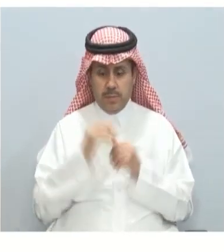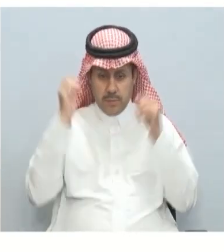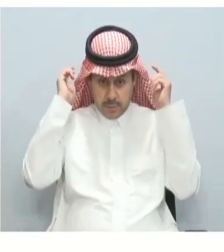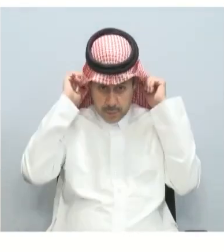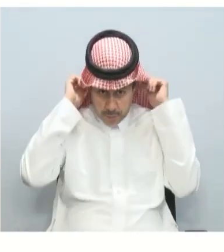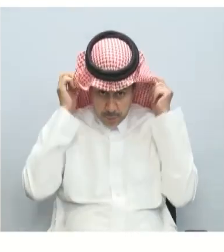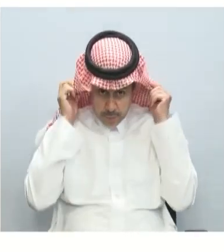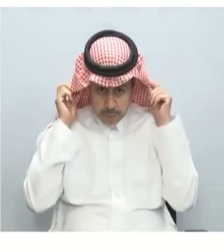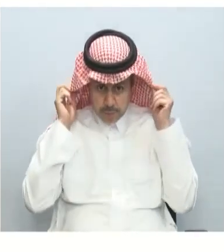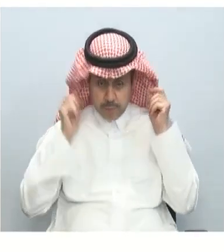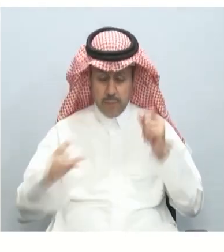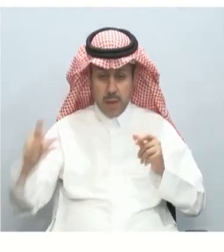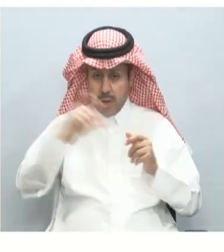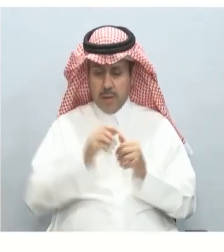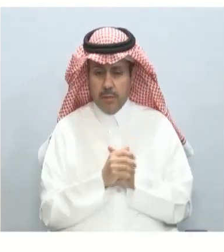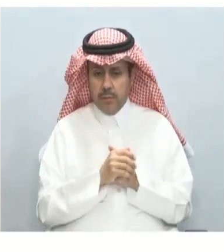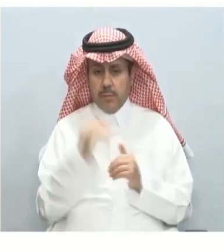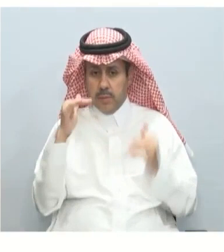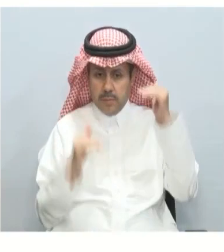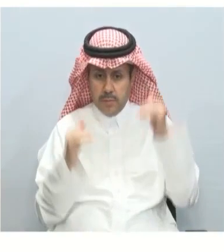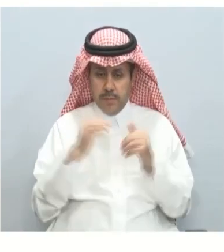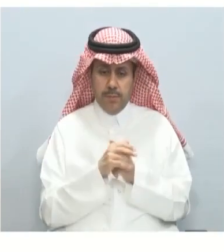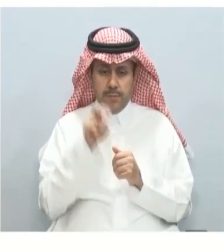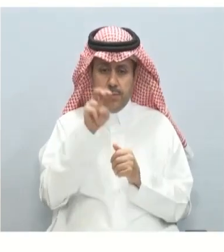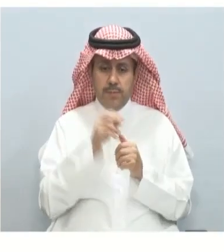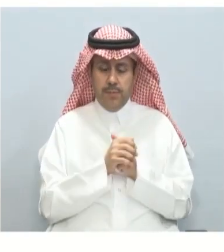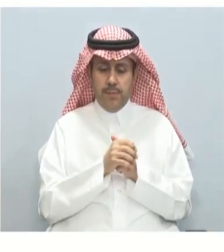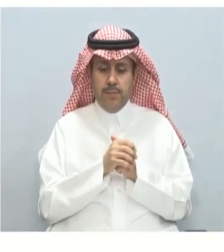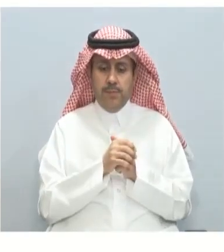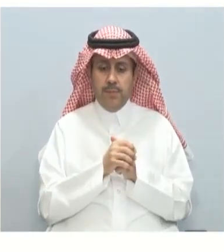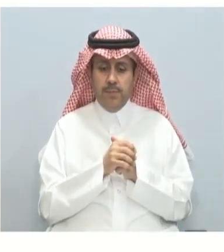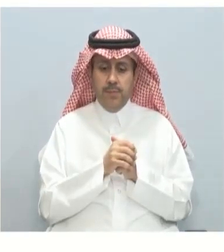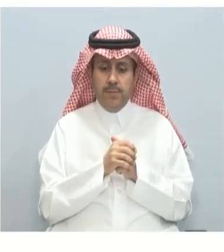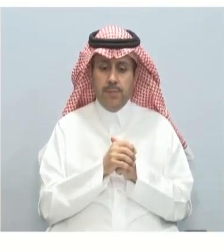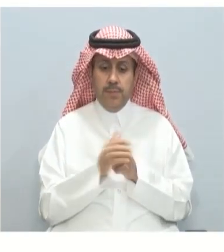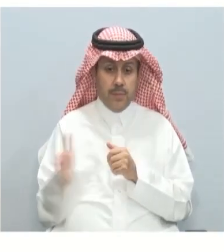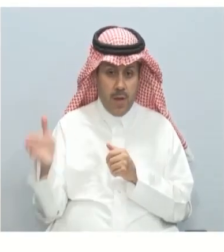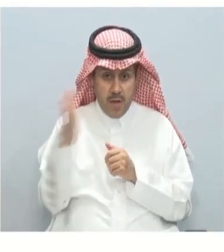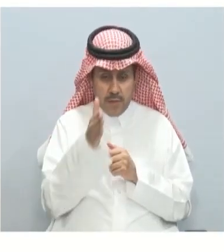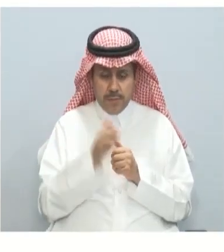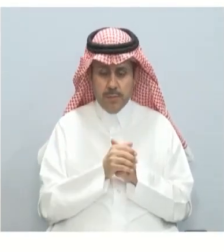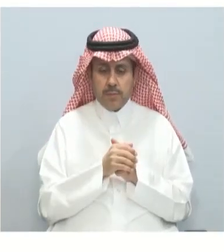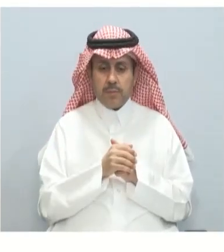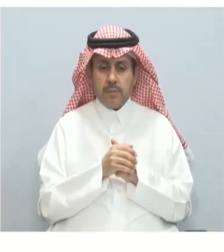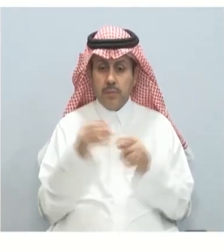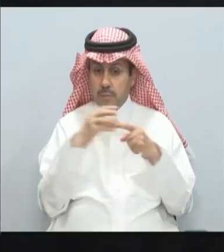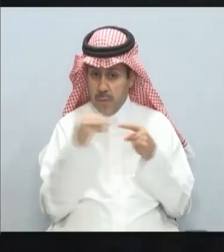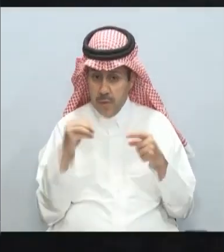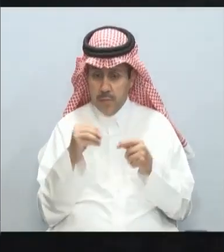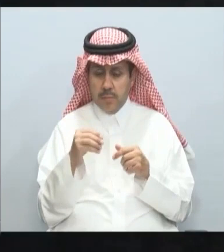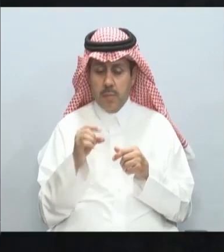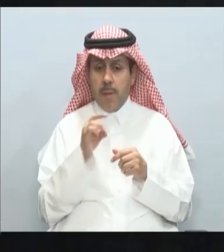لاحظ هنا هذه الداله تختلف عن اللي شفناهم قبل قليل ان فيه اضافه او طرح